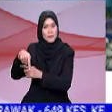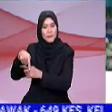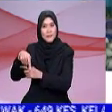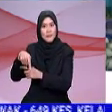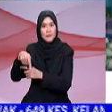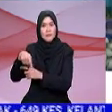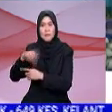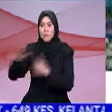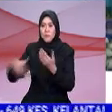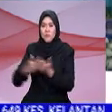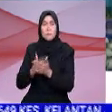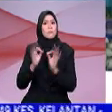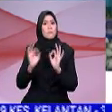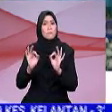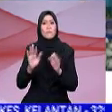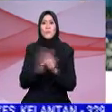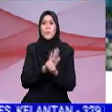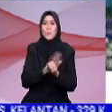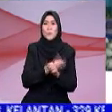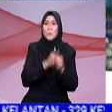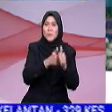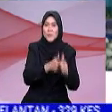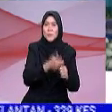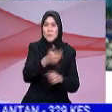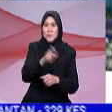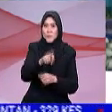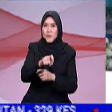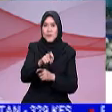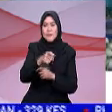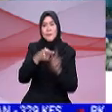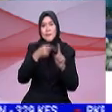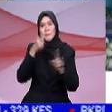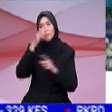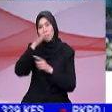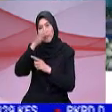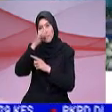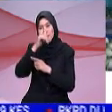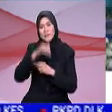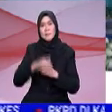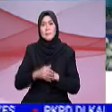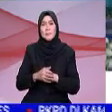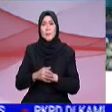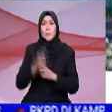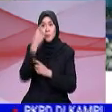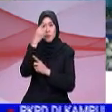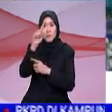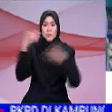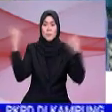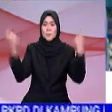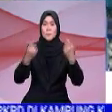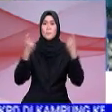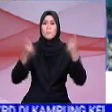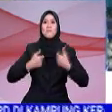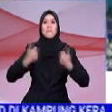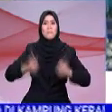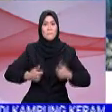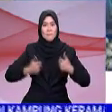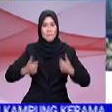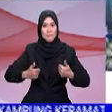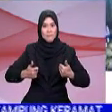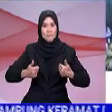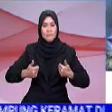adalah mencukupi untuk keperluan rakyat Melaka sempena menyambut Hari Raya Aidilfitri ini dan juga